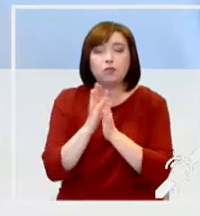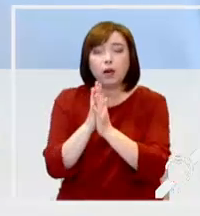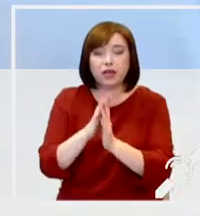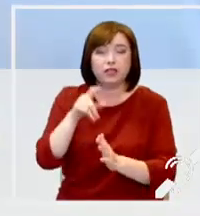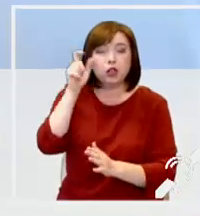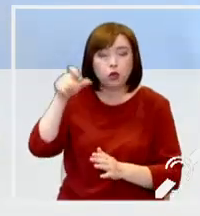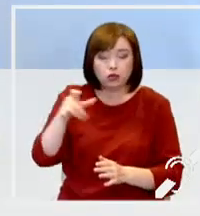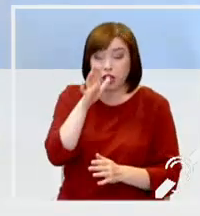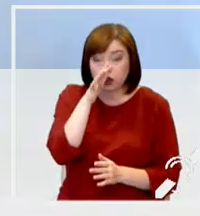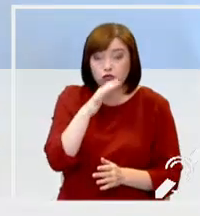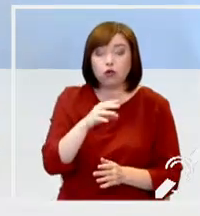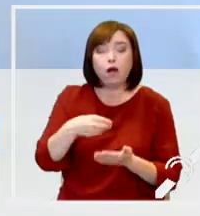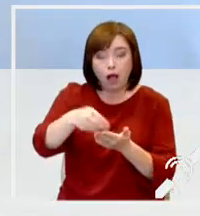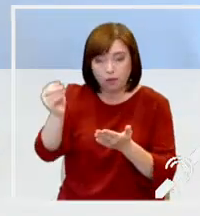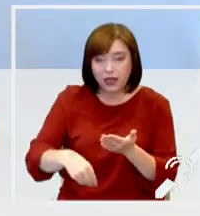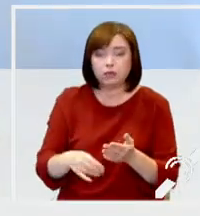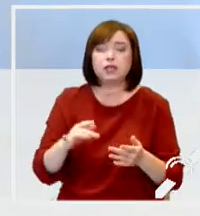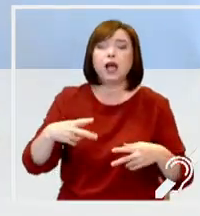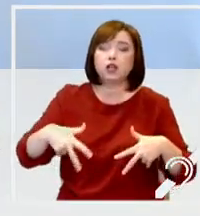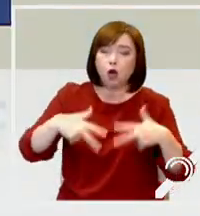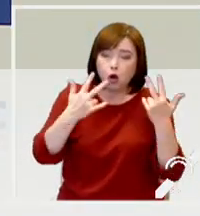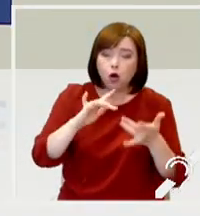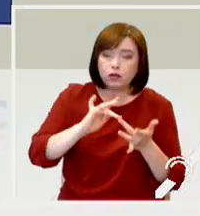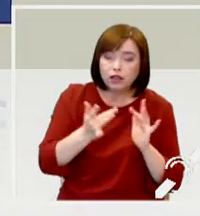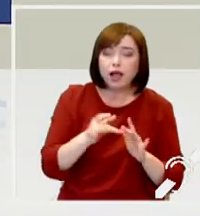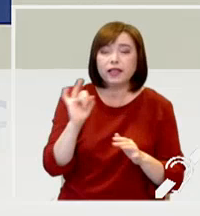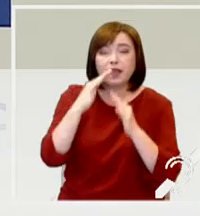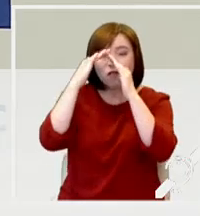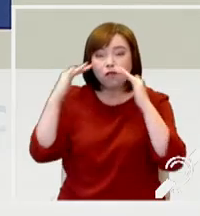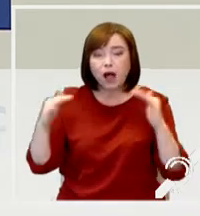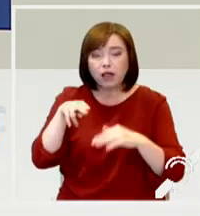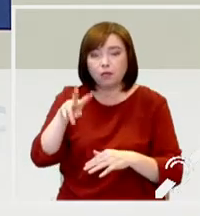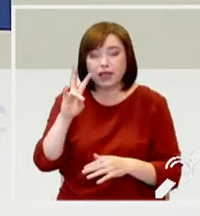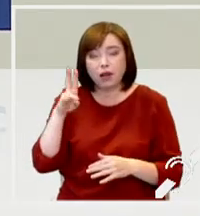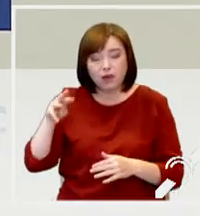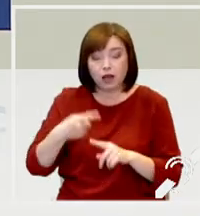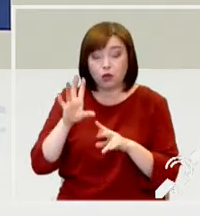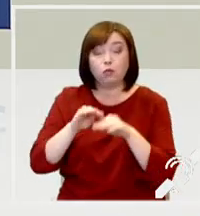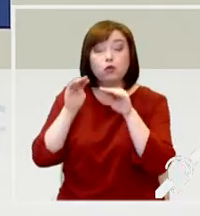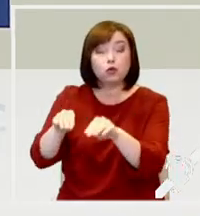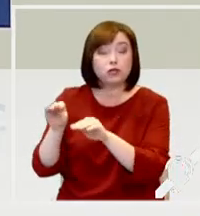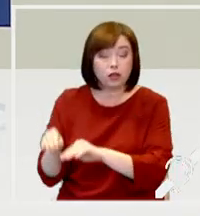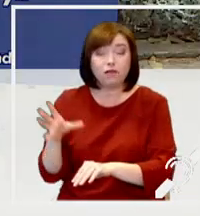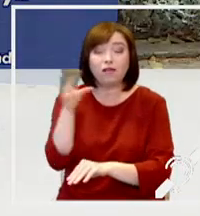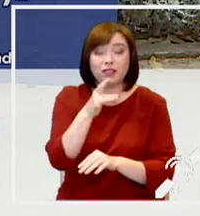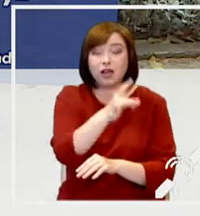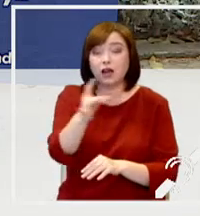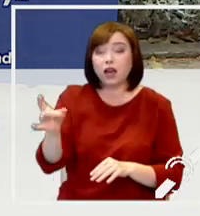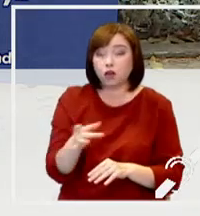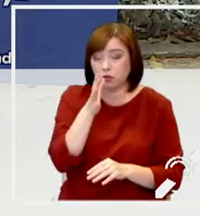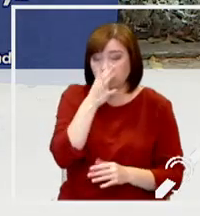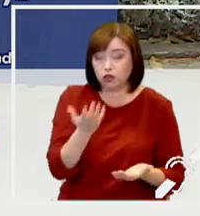locuitorii Chișinăului să semneze atât online cât și la corturile PNM care vor fi instalate în toate sectoarele